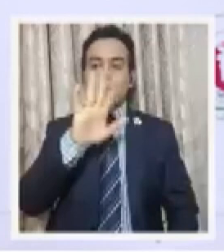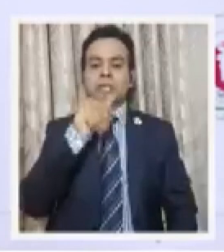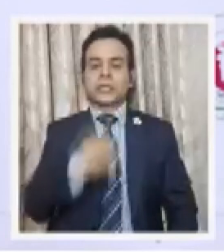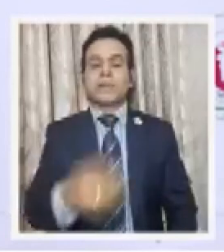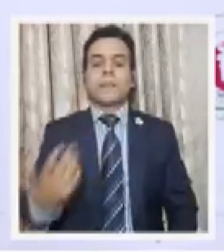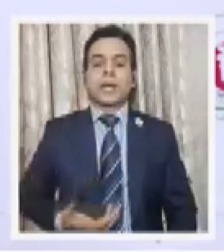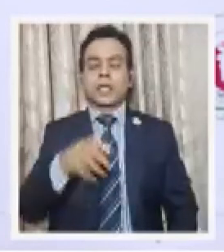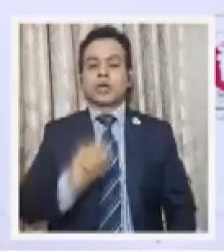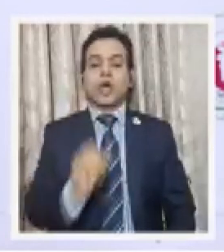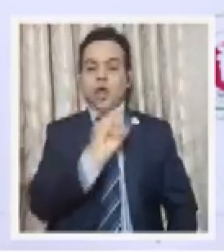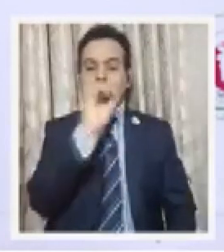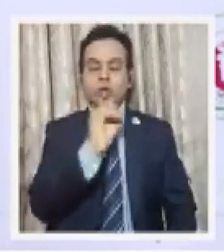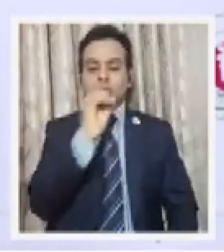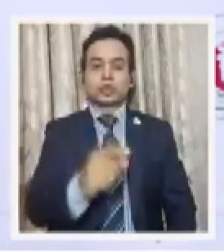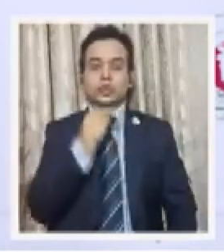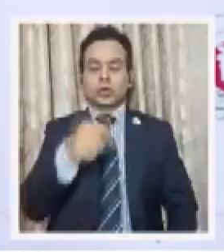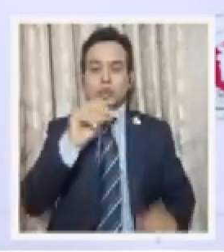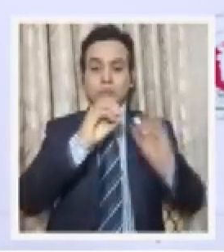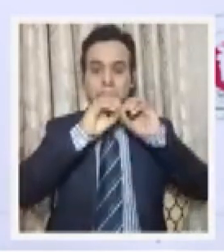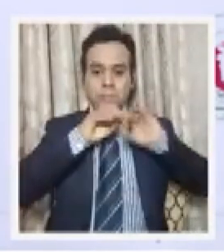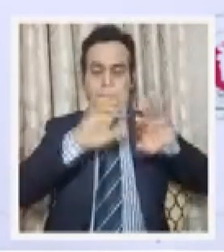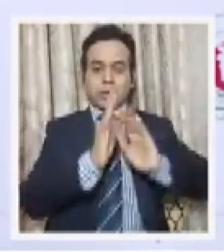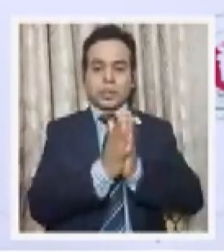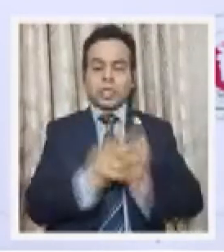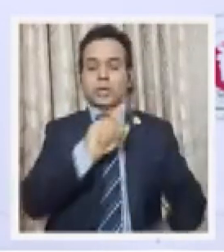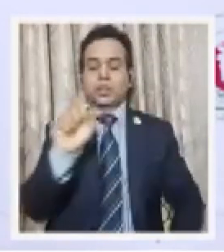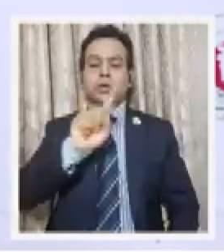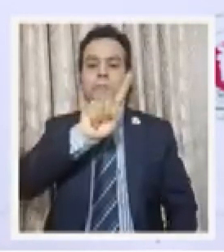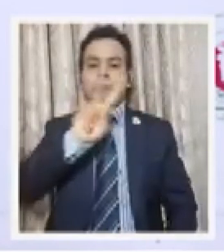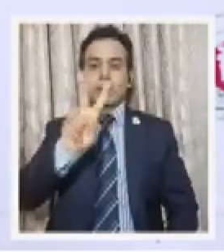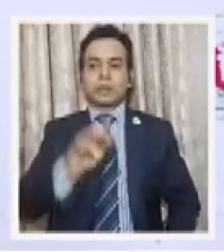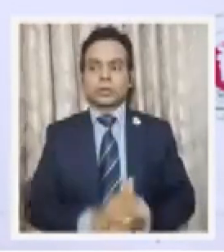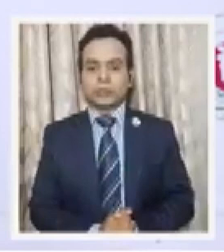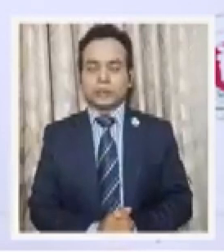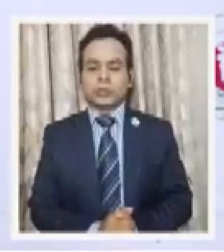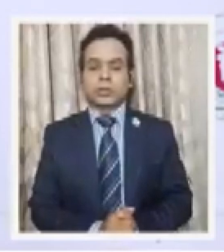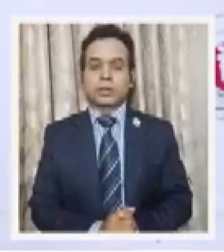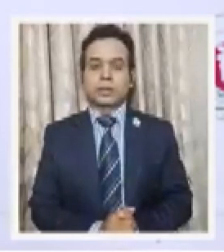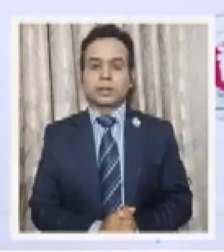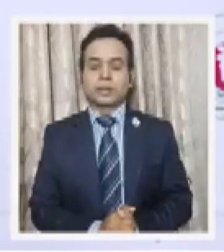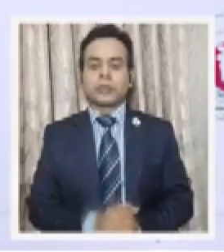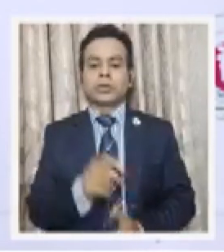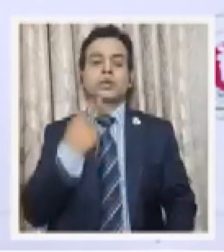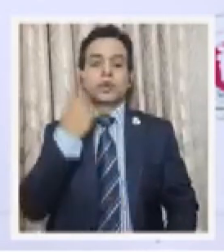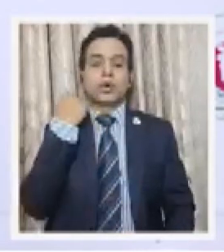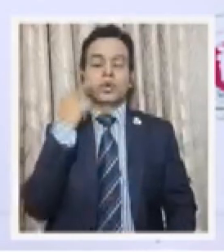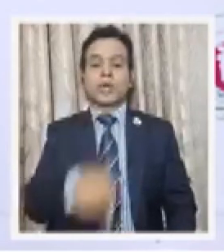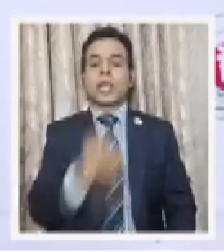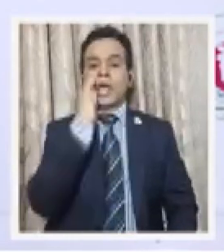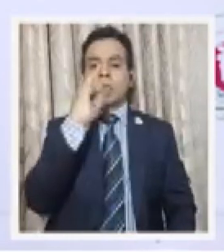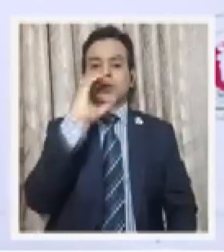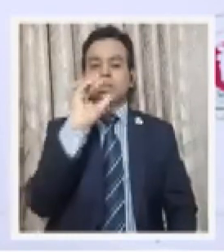পর্যন্ত আইসোলেশনে 47,226 জন, এ পর্যন্ত আইসোলেশন থেকে ছাড় পেয়েছেন 28,094 জন,